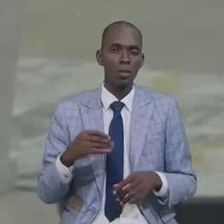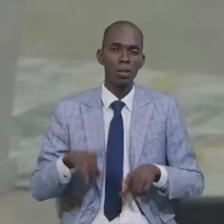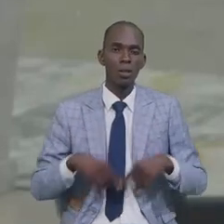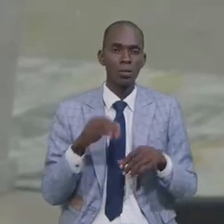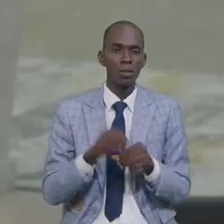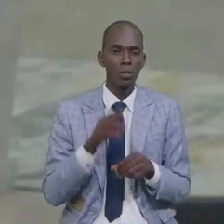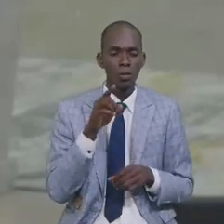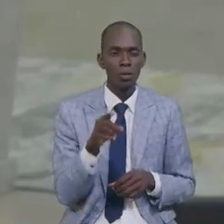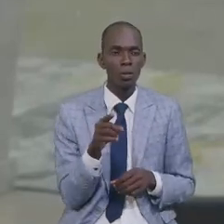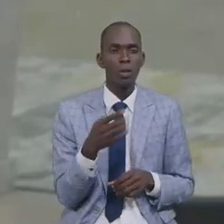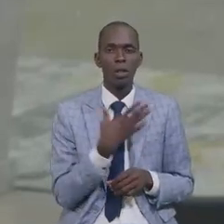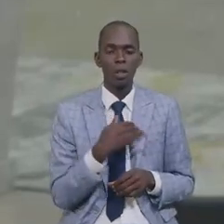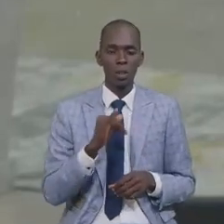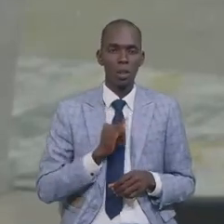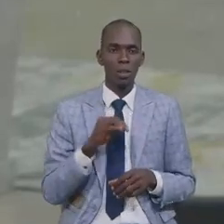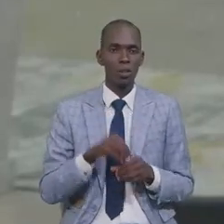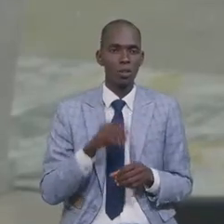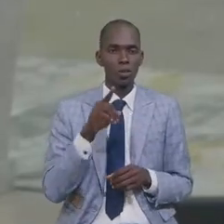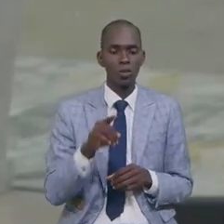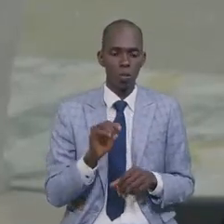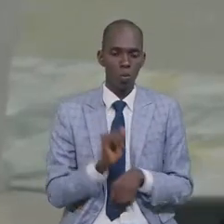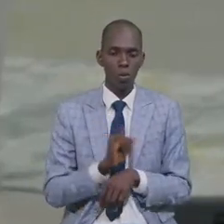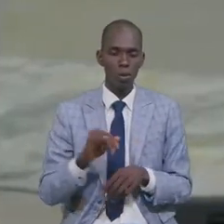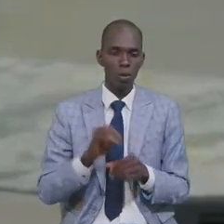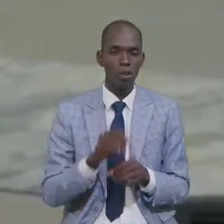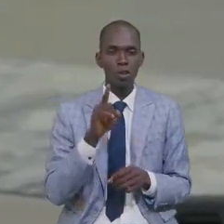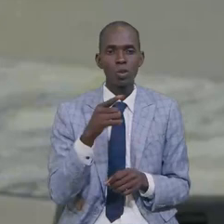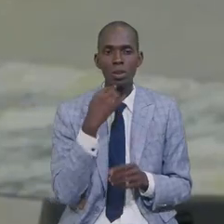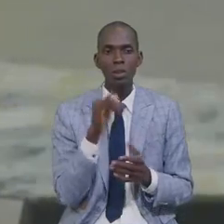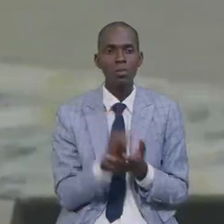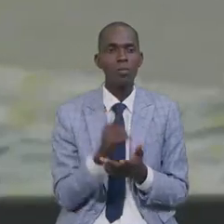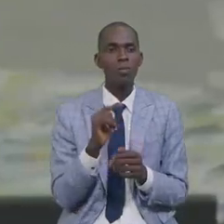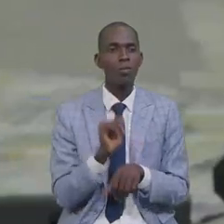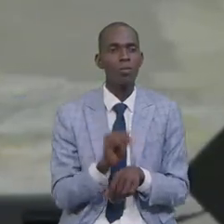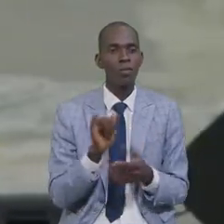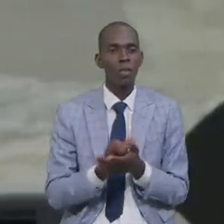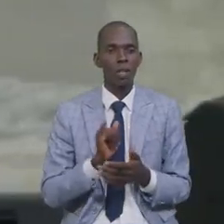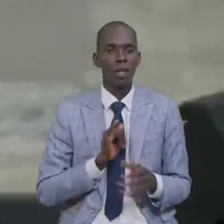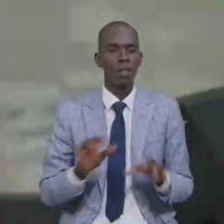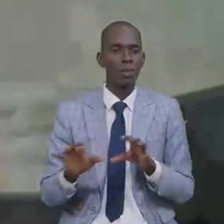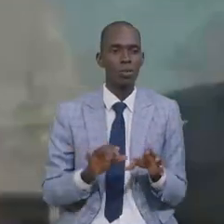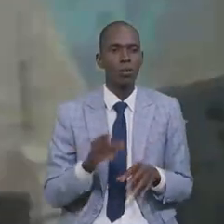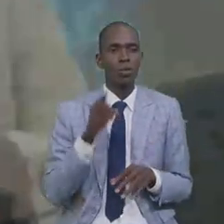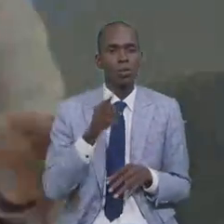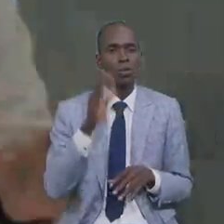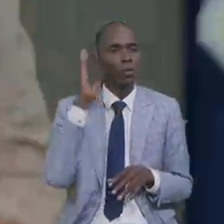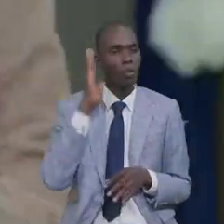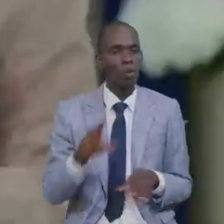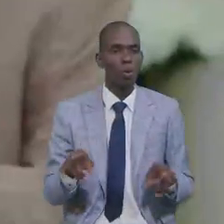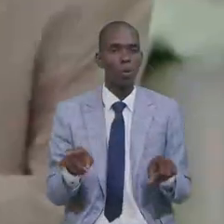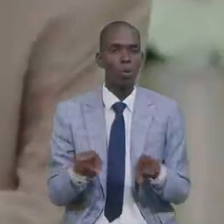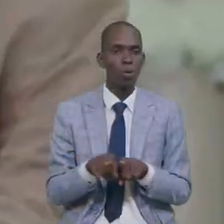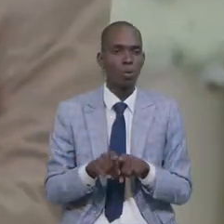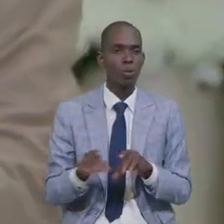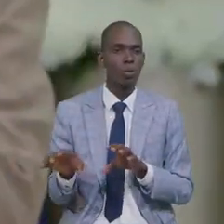Et il habite en toi. Il est vivant en toi, actif en toi. Il dit, les œuvres que je fais, vous en ferez de